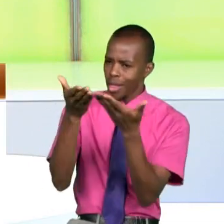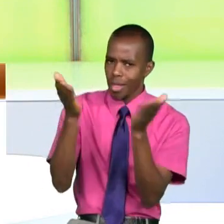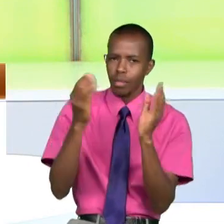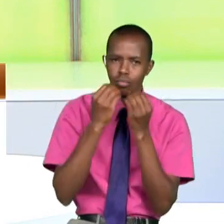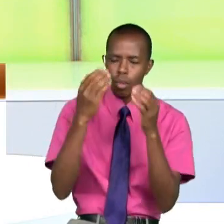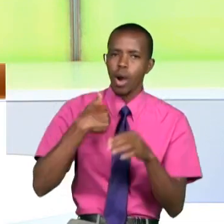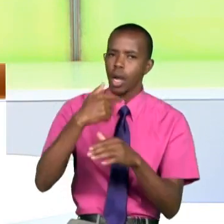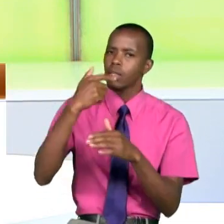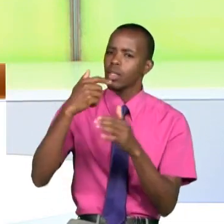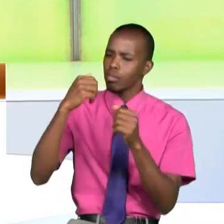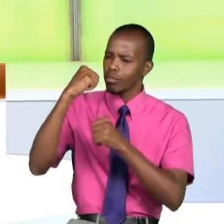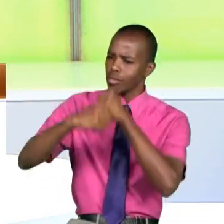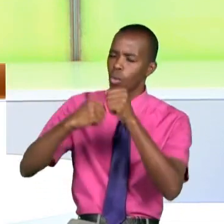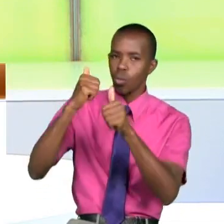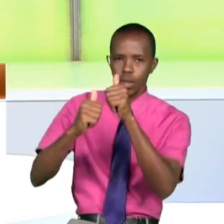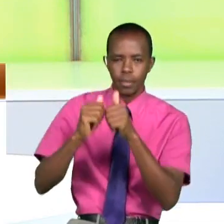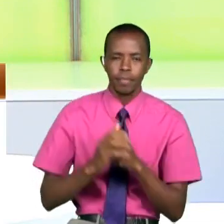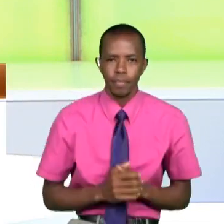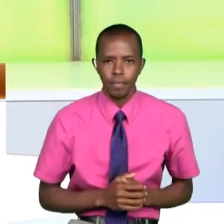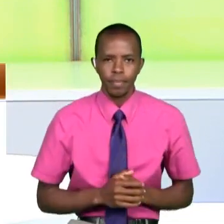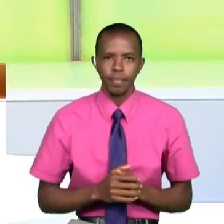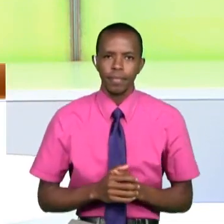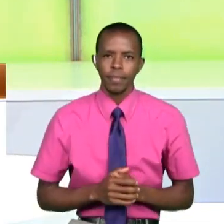kutujuza yanayojiri. Robert, hebu tujuze yanayojiri.